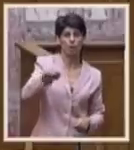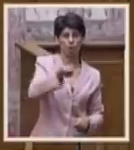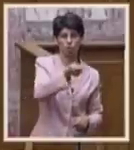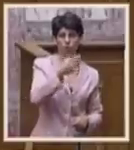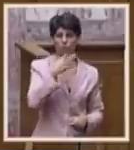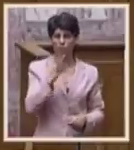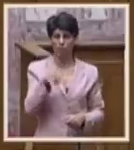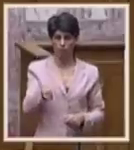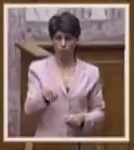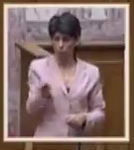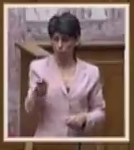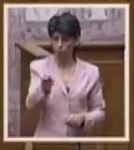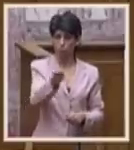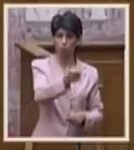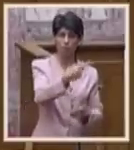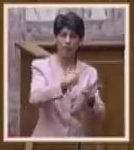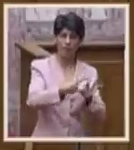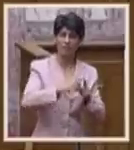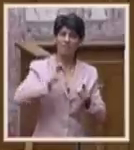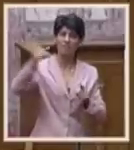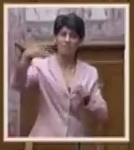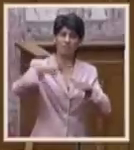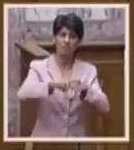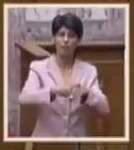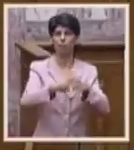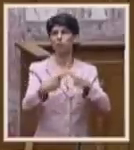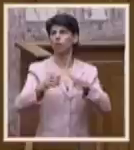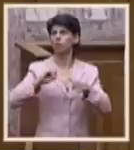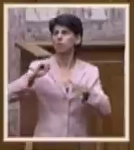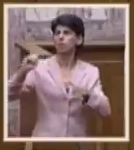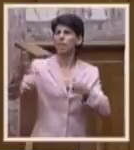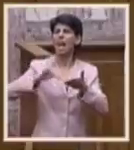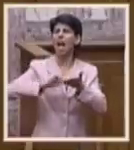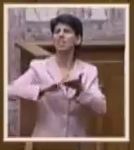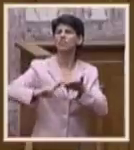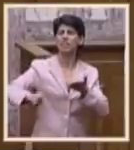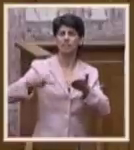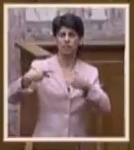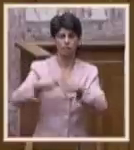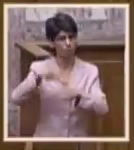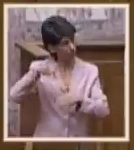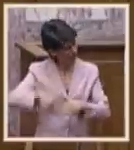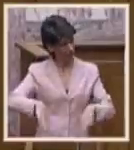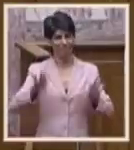δηλαδή αυτή που οφείλει η Ελλάδα σε ξένες και ελληνικές τράπεζες και ταμεία. Αυτό γίνεται σήμερα πια.